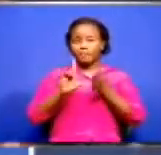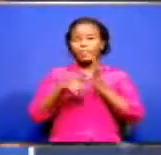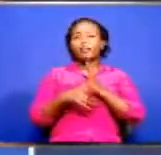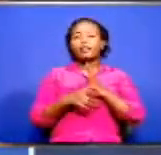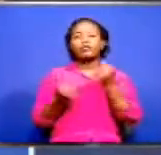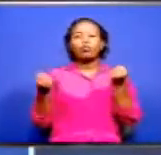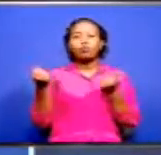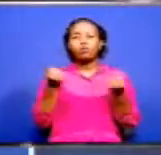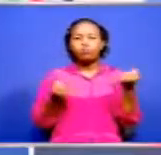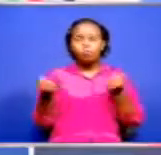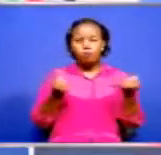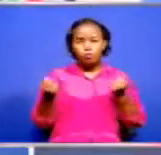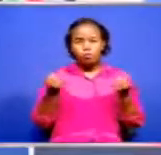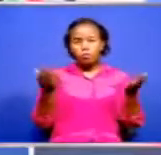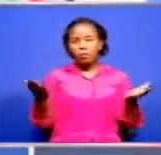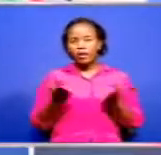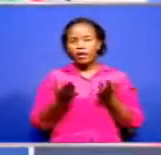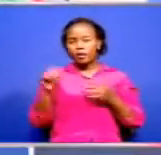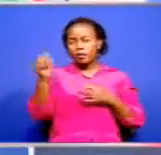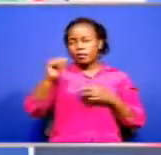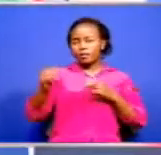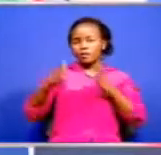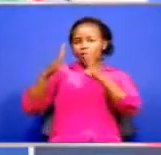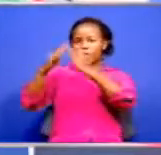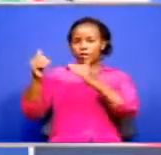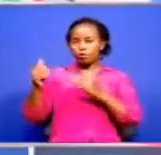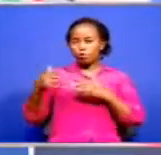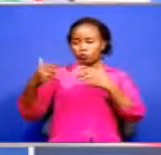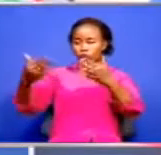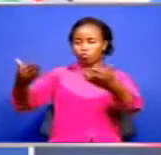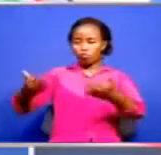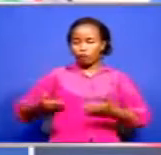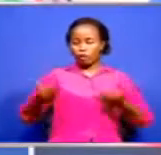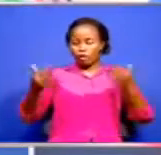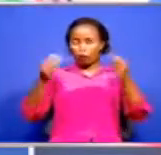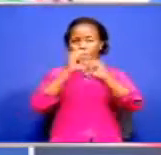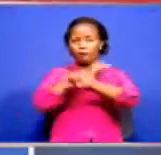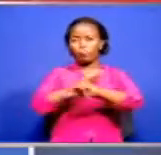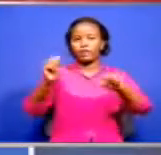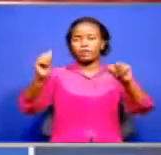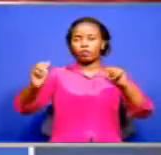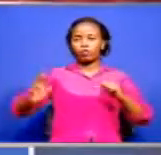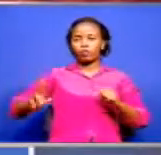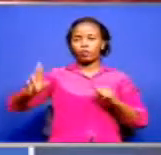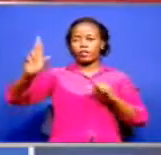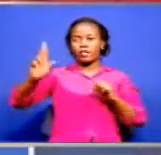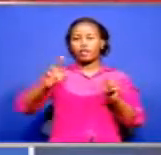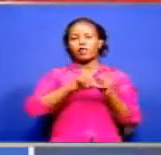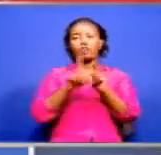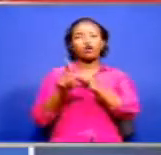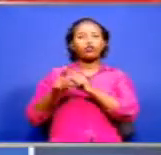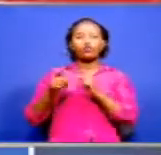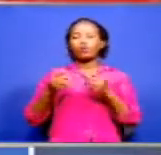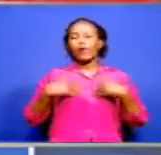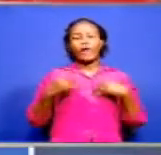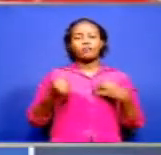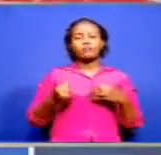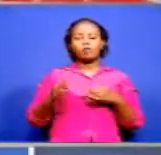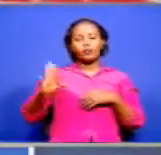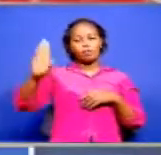hadi ikulu ya rais alipopokelewa na mwenyeji wake rais Uhuru Kenyatta na kulakiwa kwa mizinga